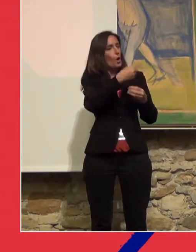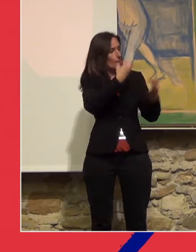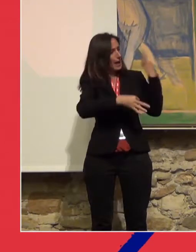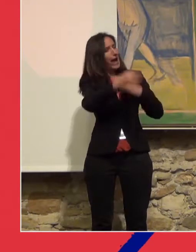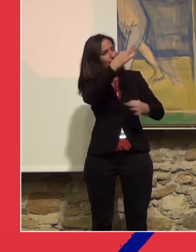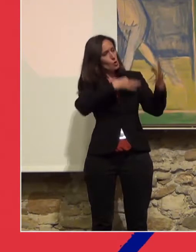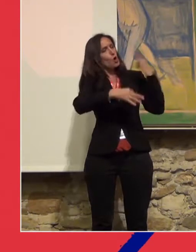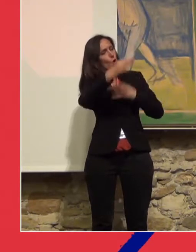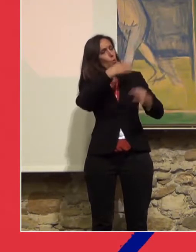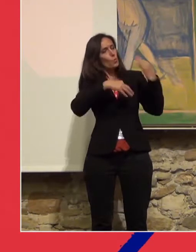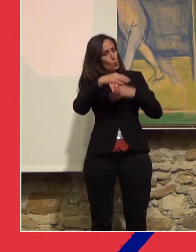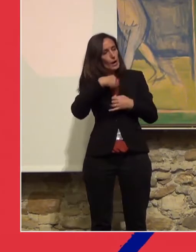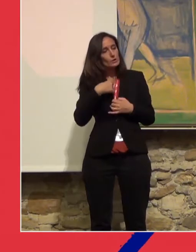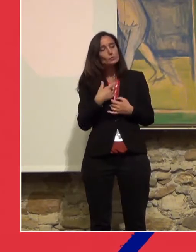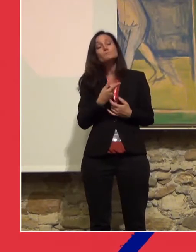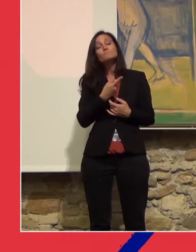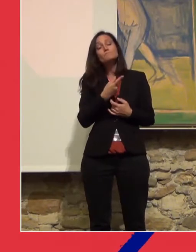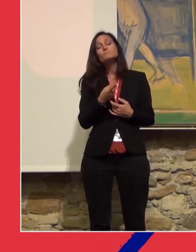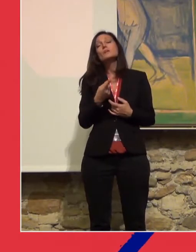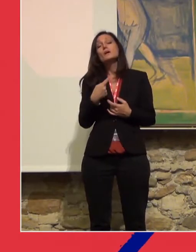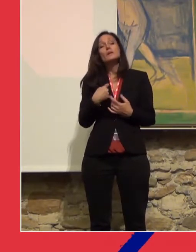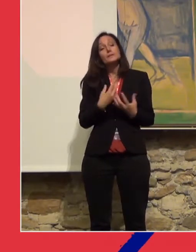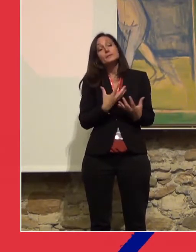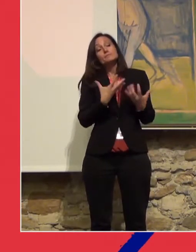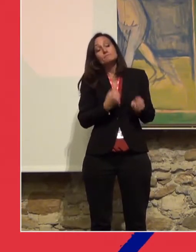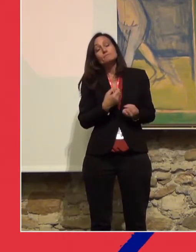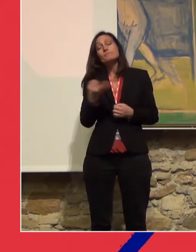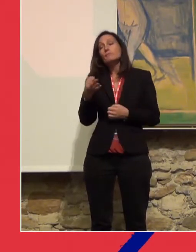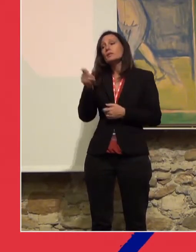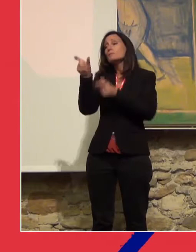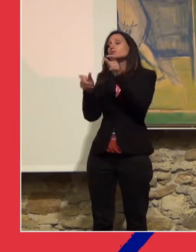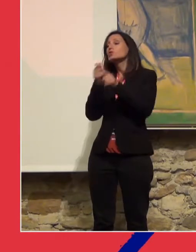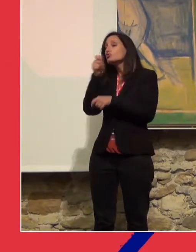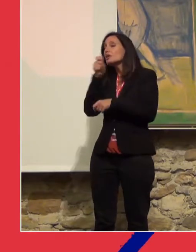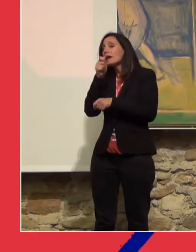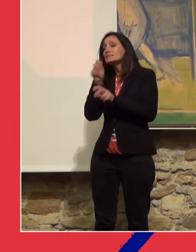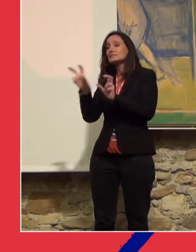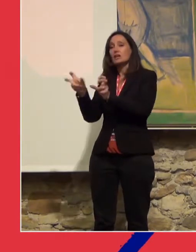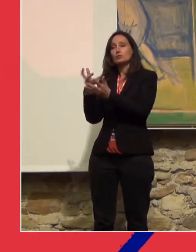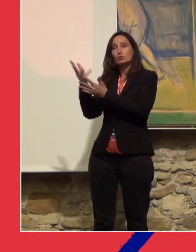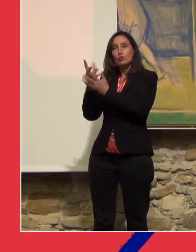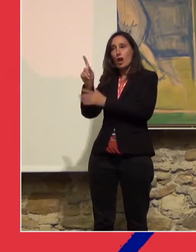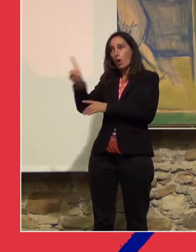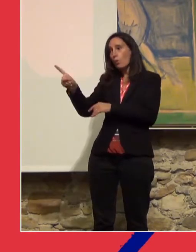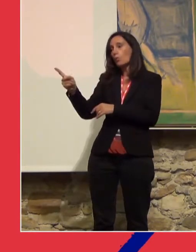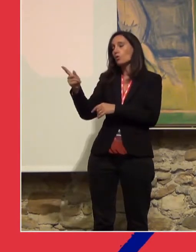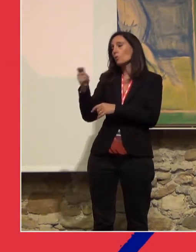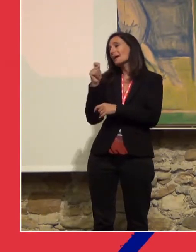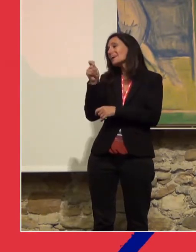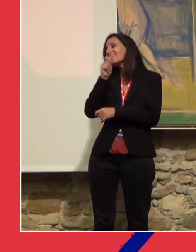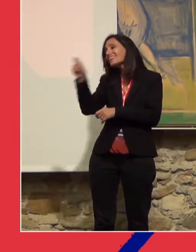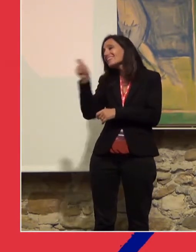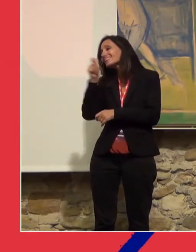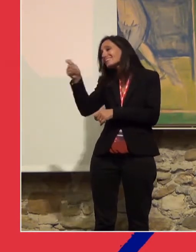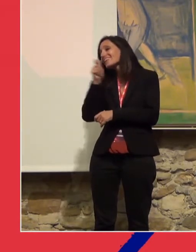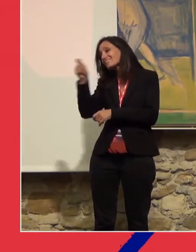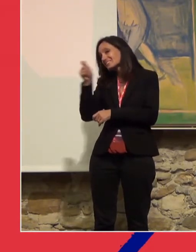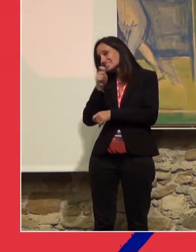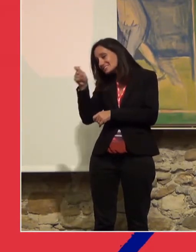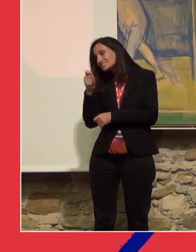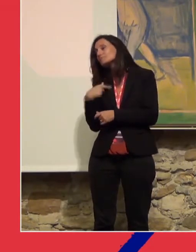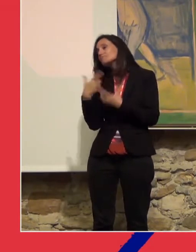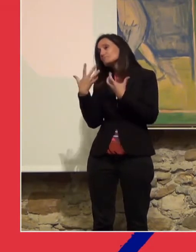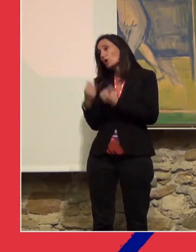che mi fu rivolta dai giornalisti del TG1. Insieme a loro, che mi curavano, volevo trasmettere in quel